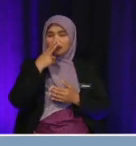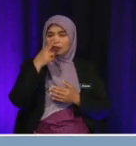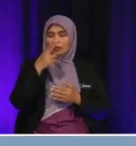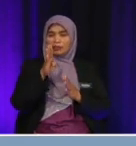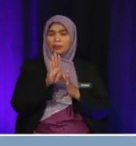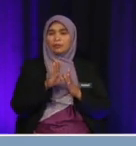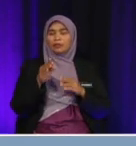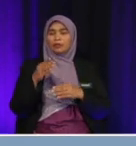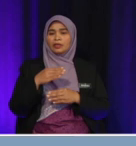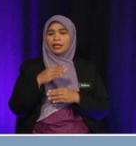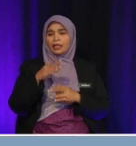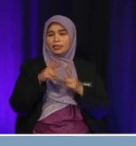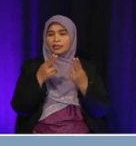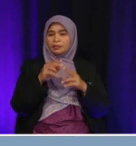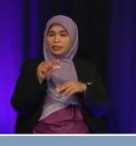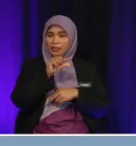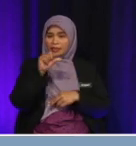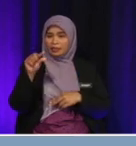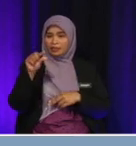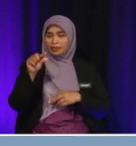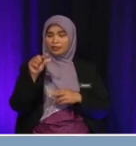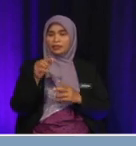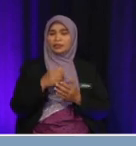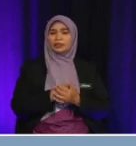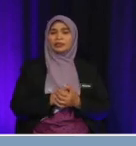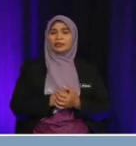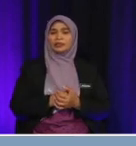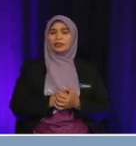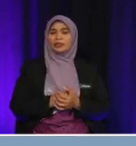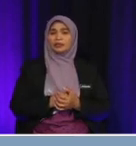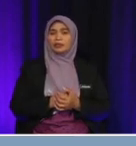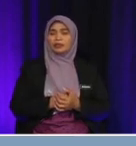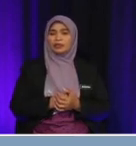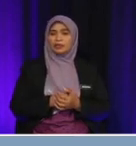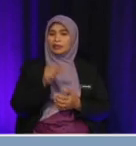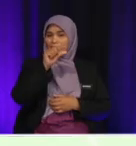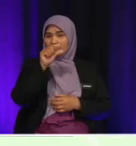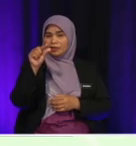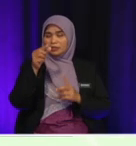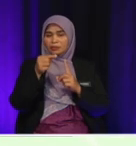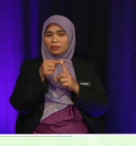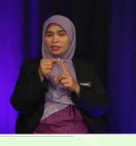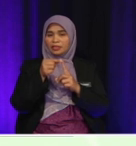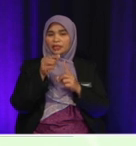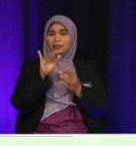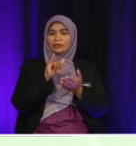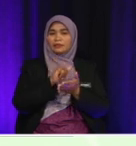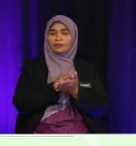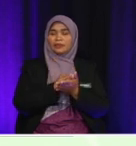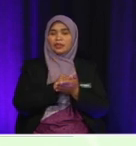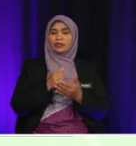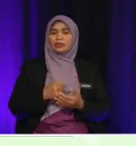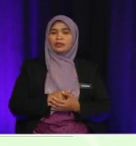potongan hadis yang bergaris oh ini dia warajulani tahabba fillah ya